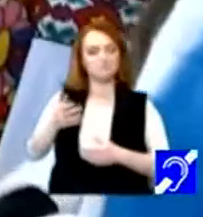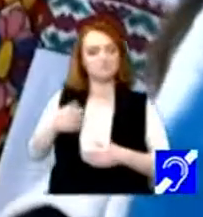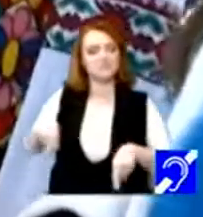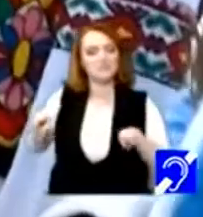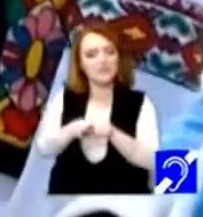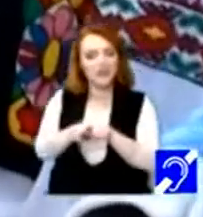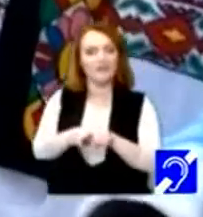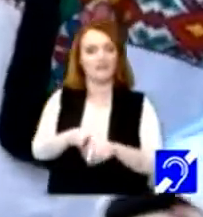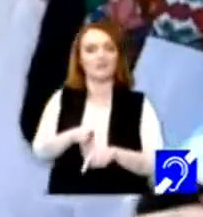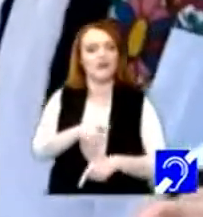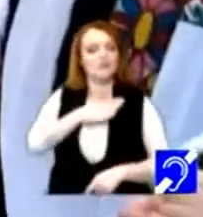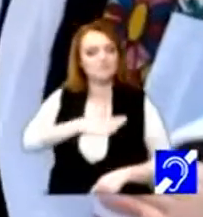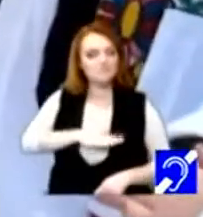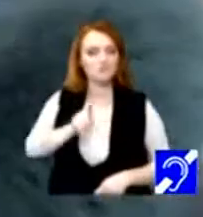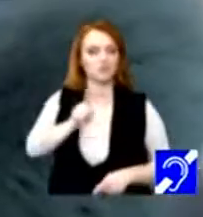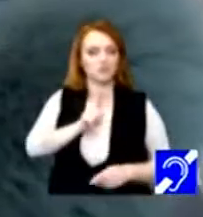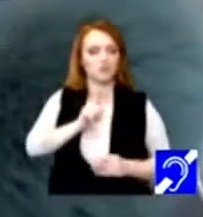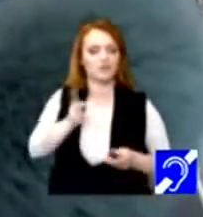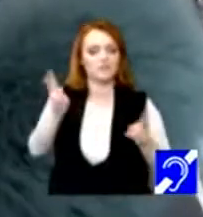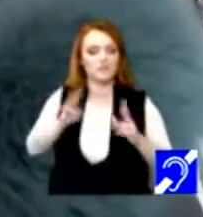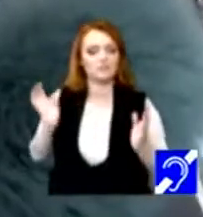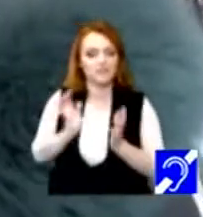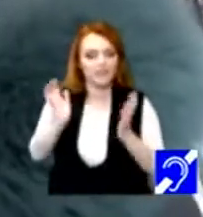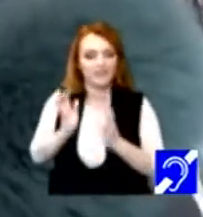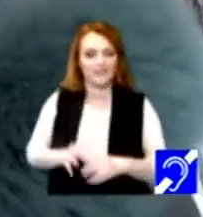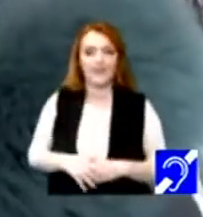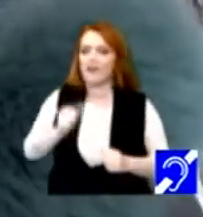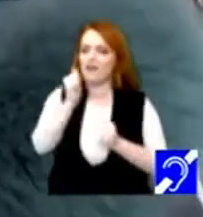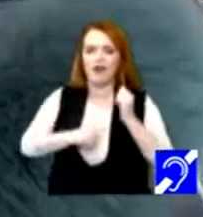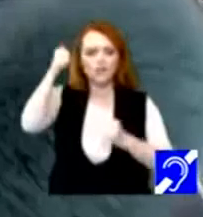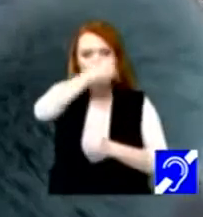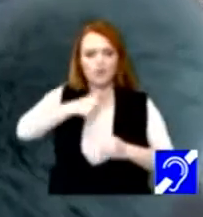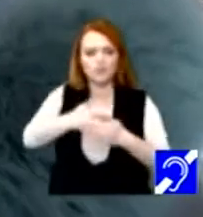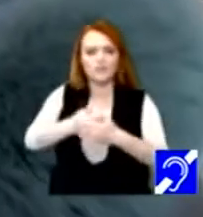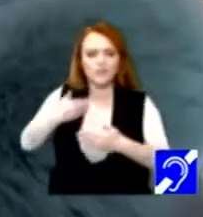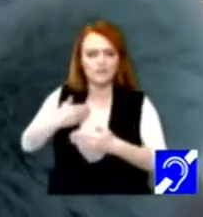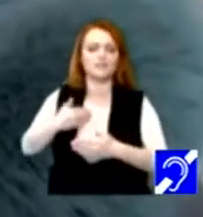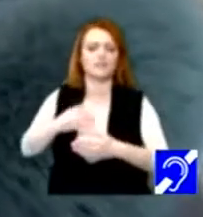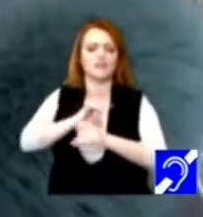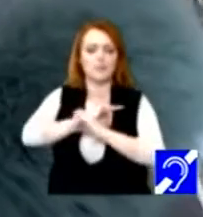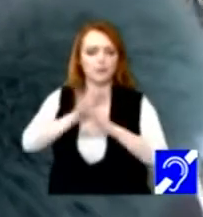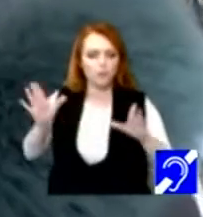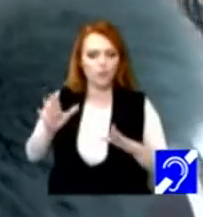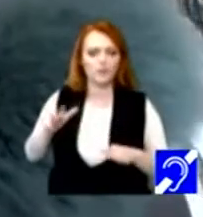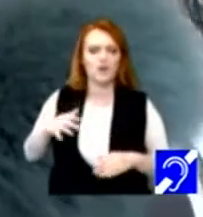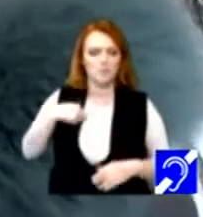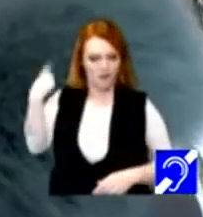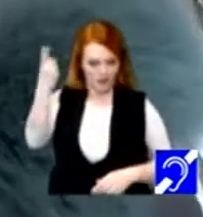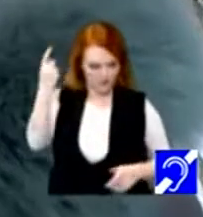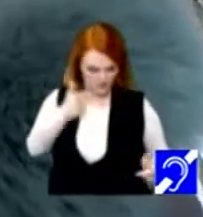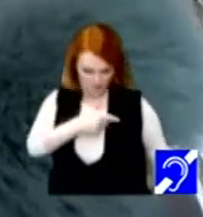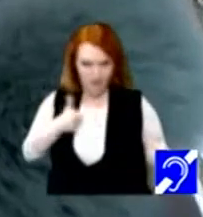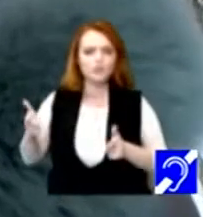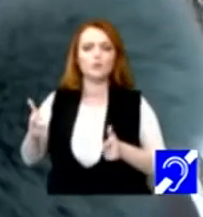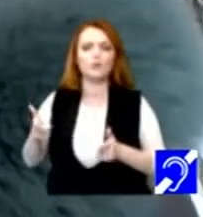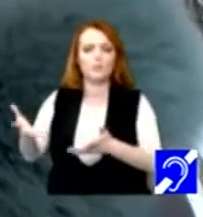fel obiceiurile românești rămân vii. În fiecare an, în ajunul sărbătorilor, noi gospodari întotdeauna suntem pregătiți pentru